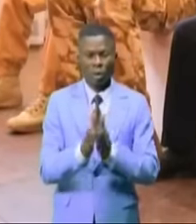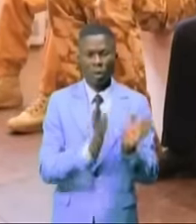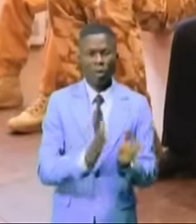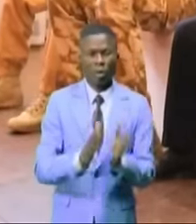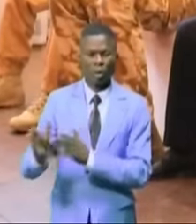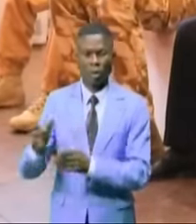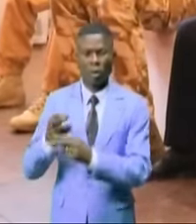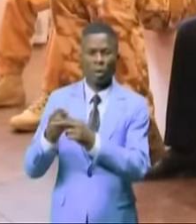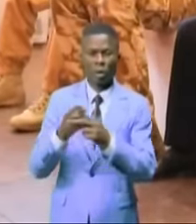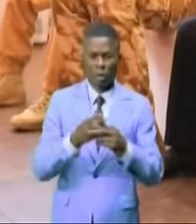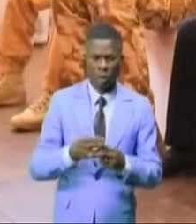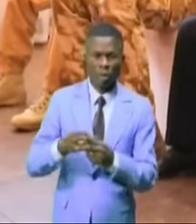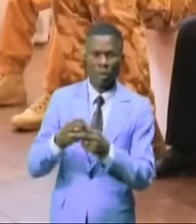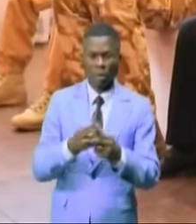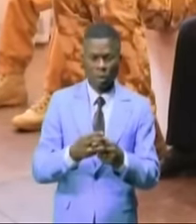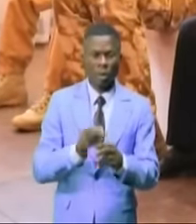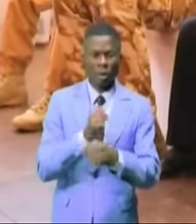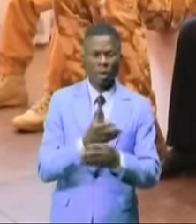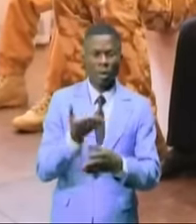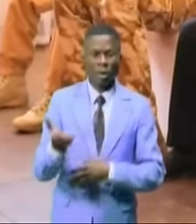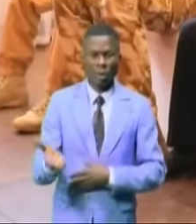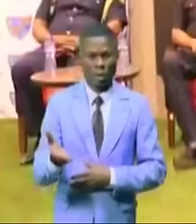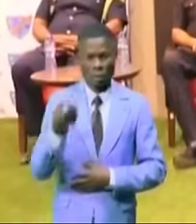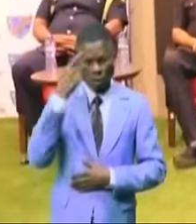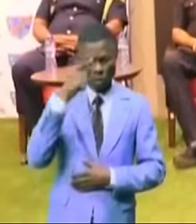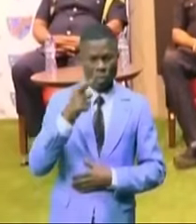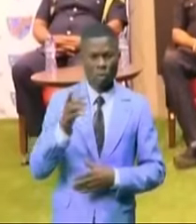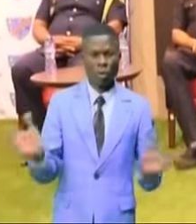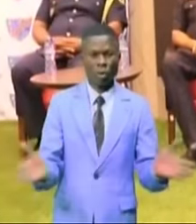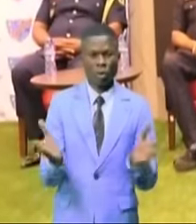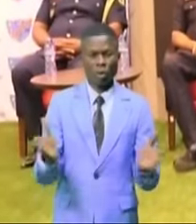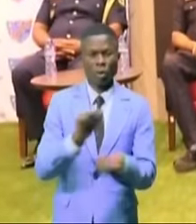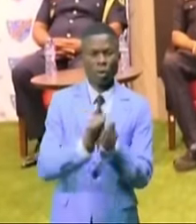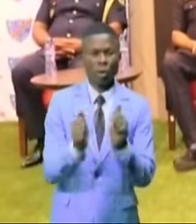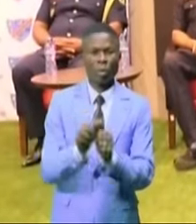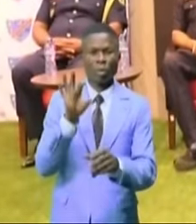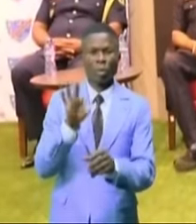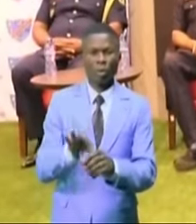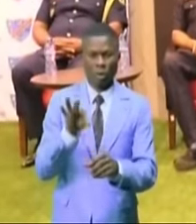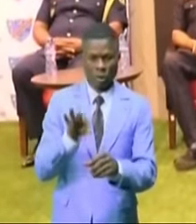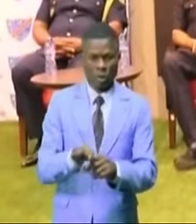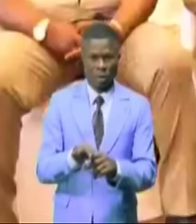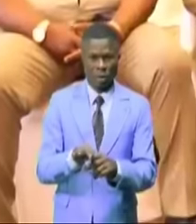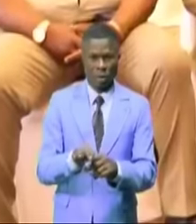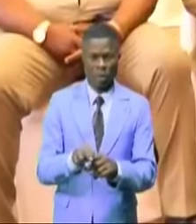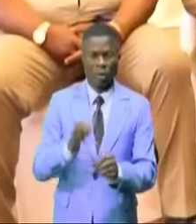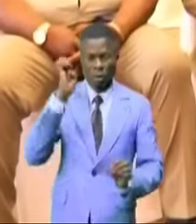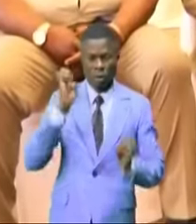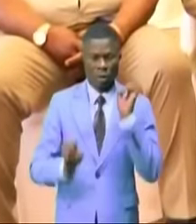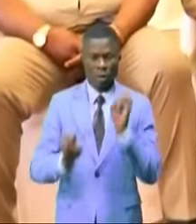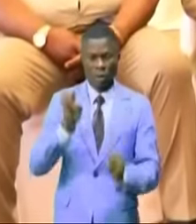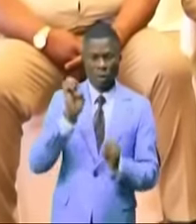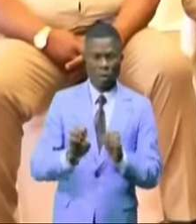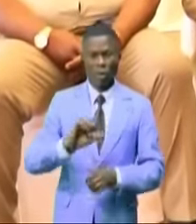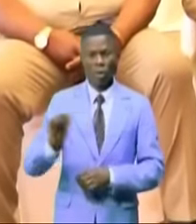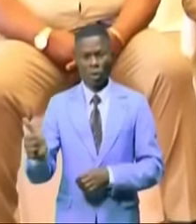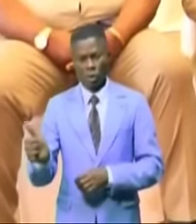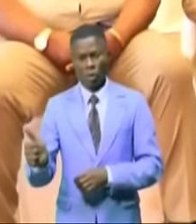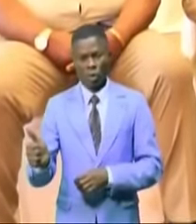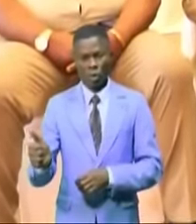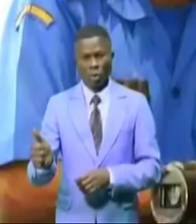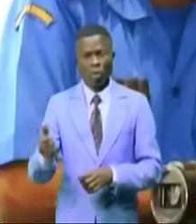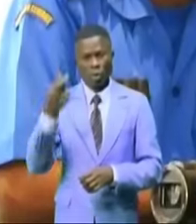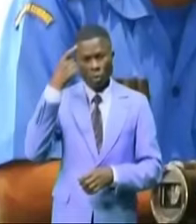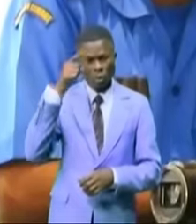dispositifs sécuritaires mis en place pour l'encadrement du processus électoral, de l'évaluation et d'autre part